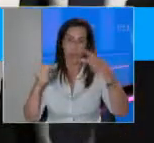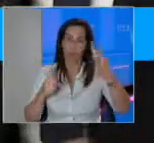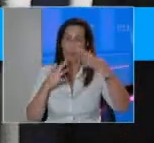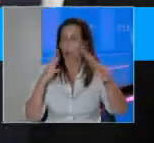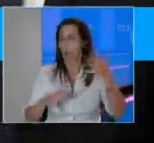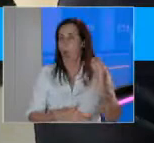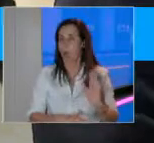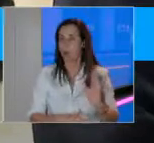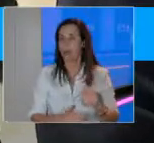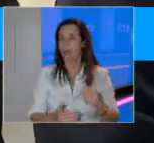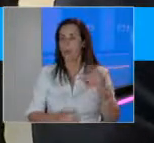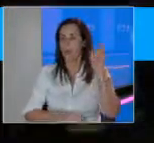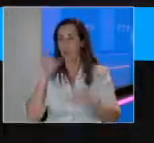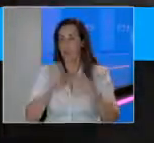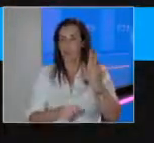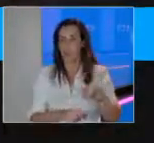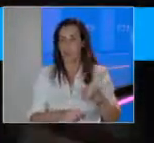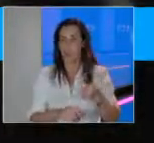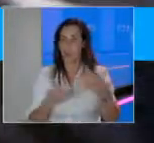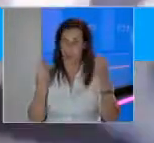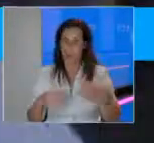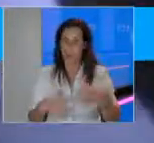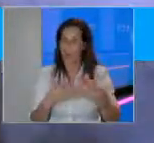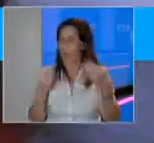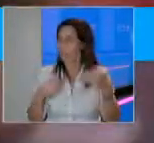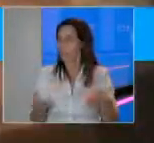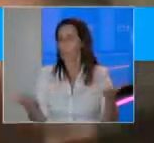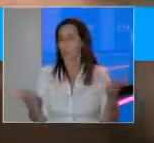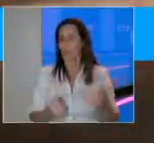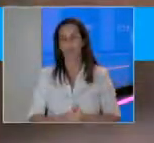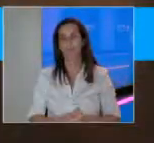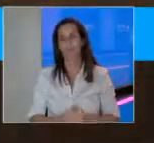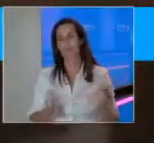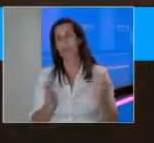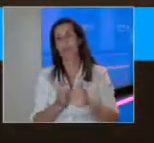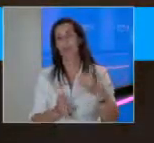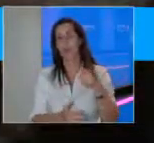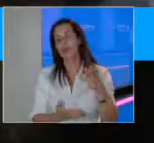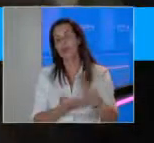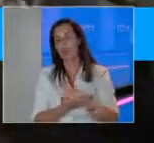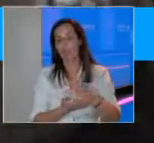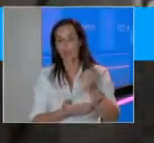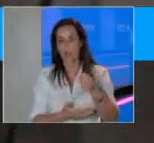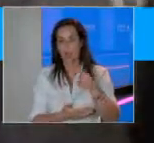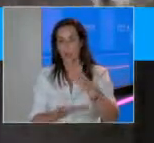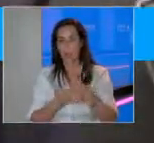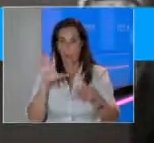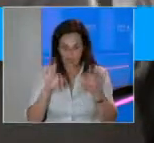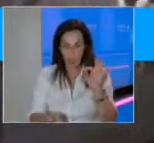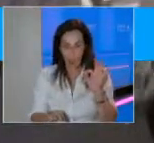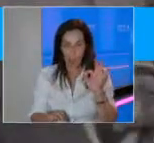להתעצם, ואנשים שיש להם הרבה מה להפסיד, אין להם מה להפסיד, ולכן יכול להיות שהוא החליט שאם יש כבר